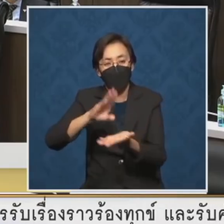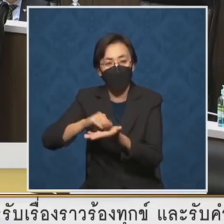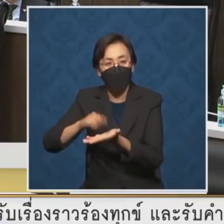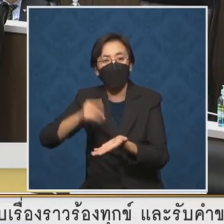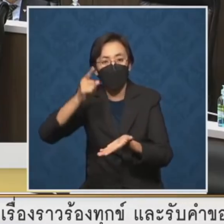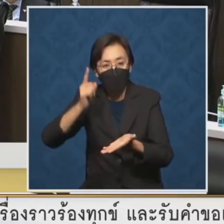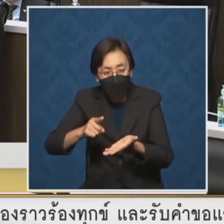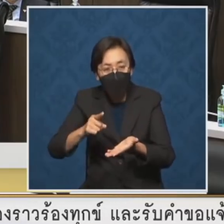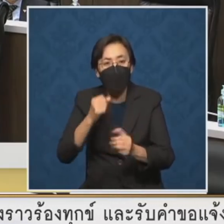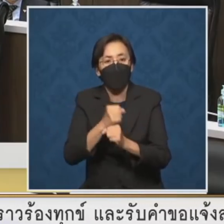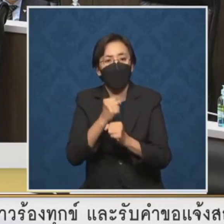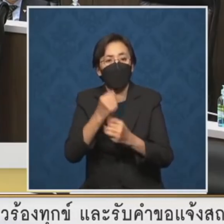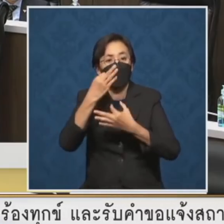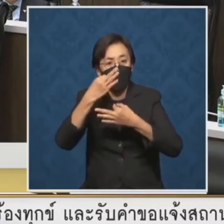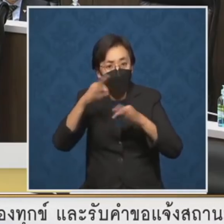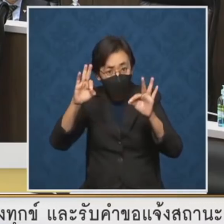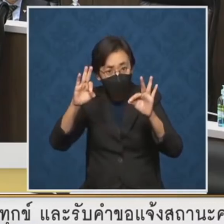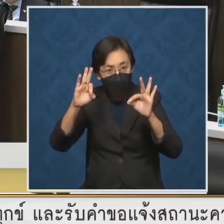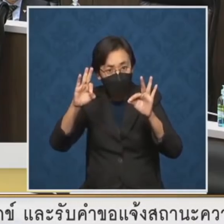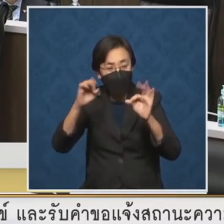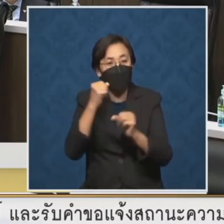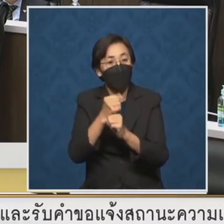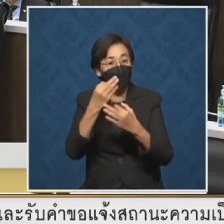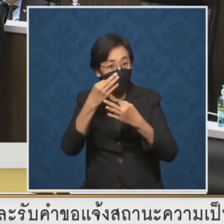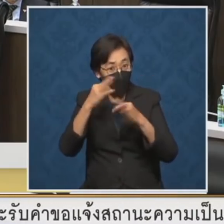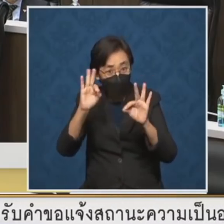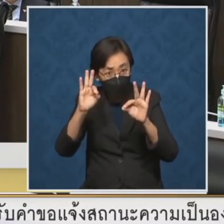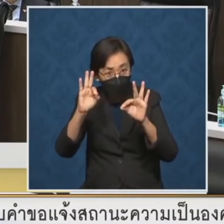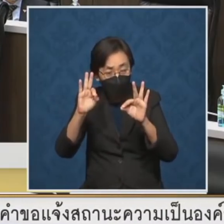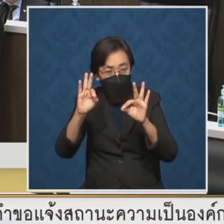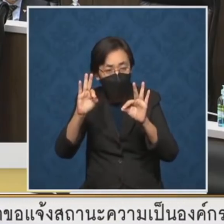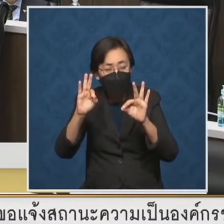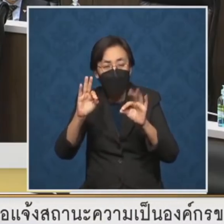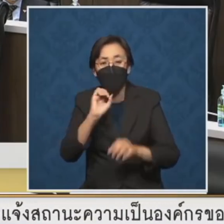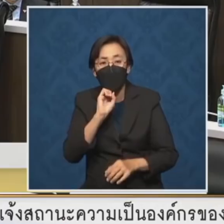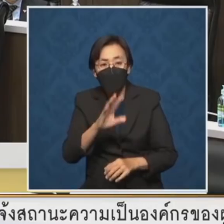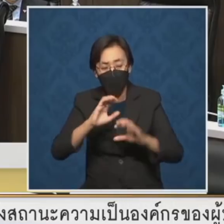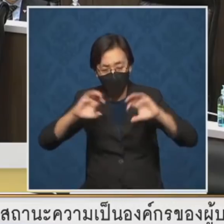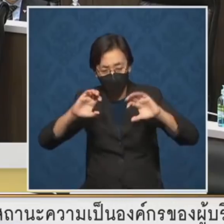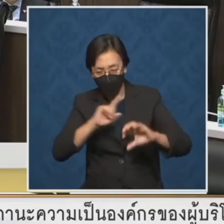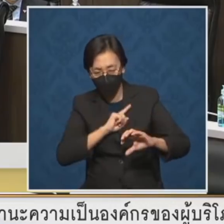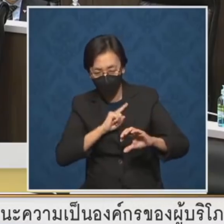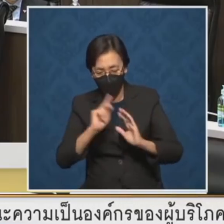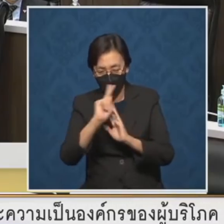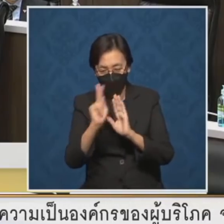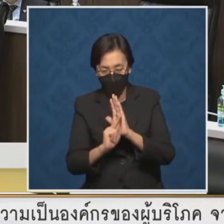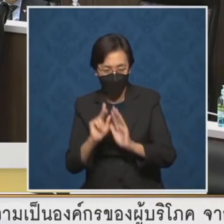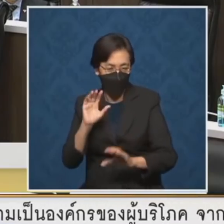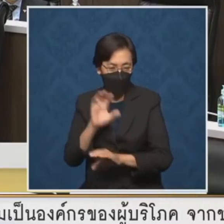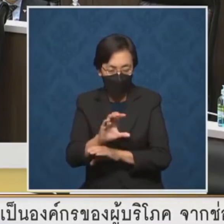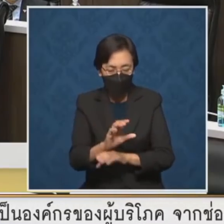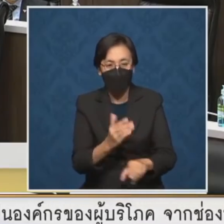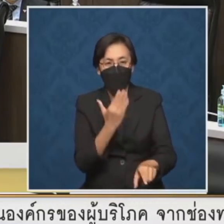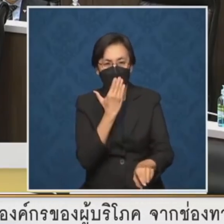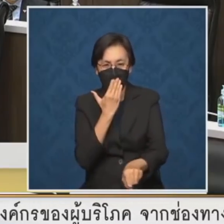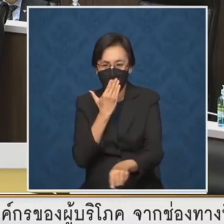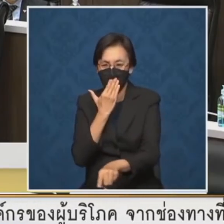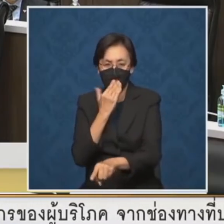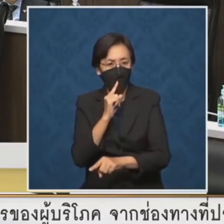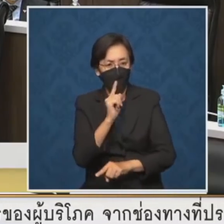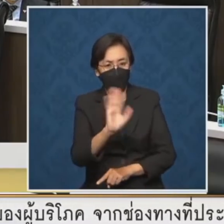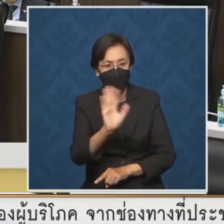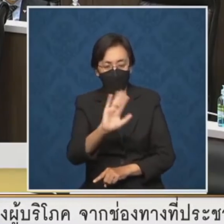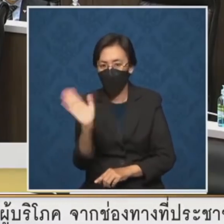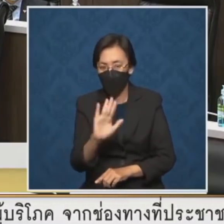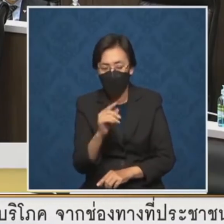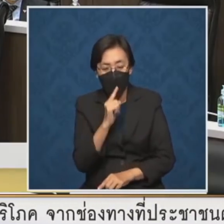ระย้ำว่าอิสระนะครับไม่มีแม้แต่ข้อเดียวที่บอกให้รัฐบาลเอากฎหมายมาปิดปากประชาชนแบบนี้ AR